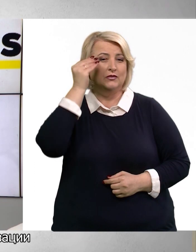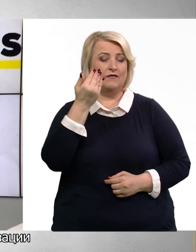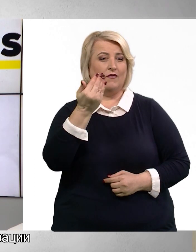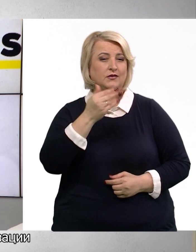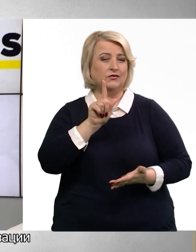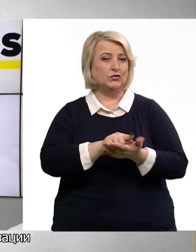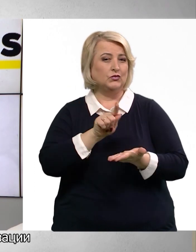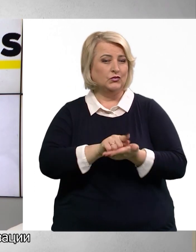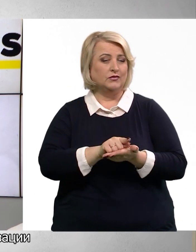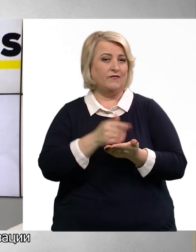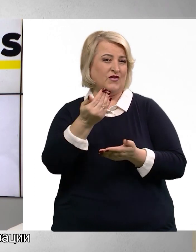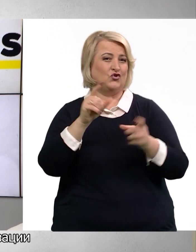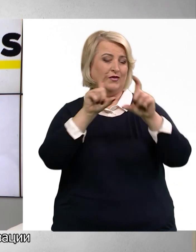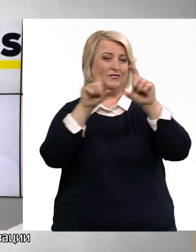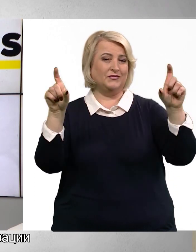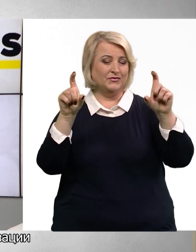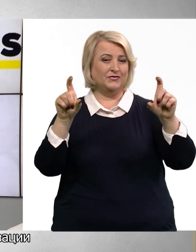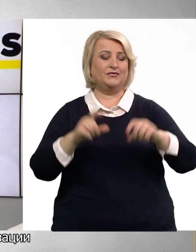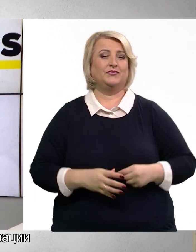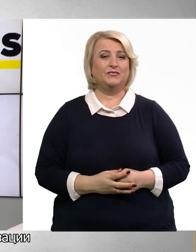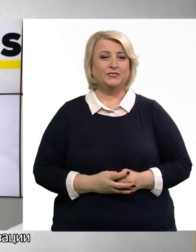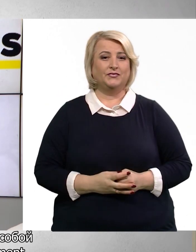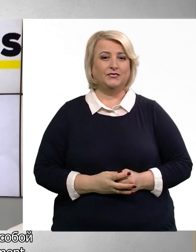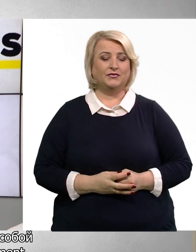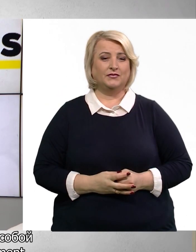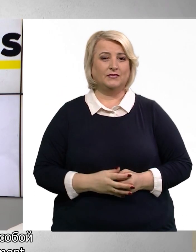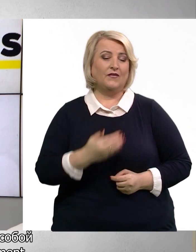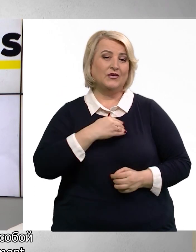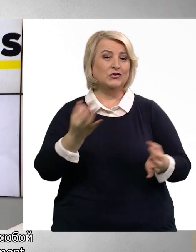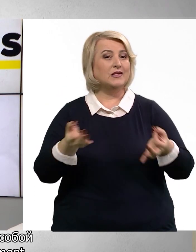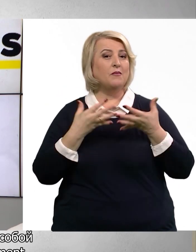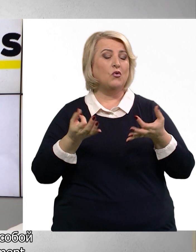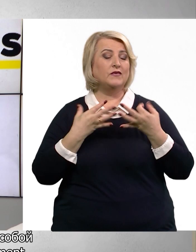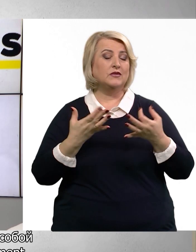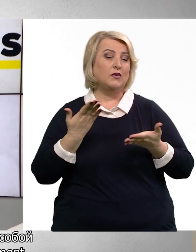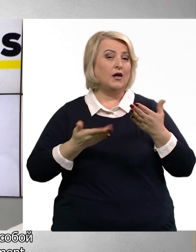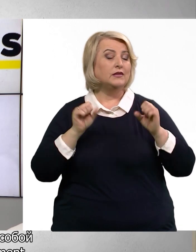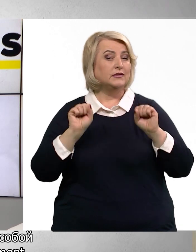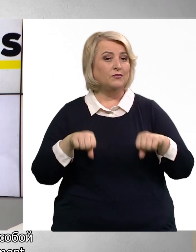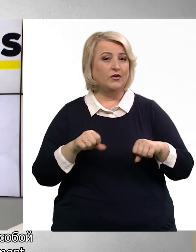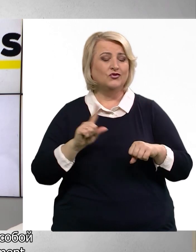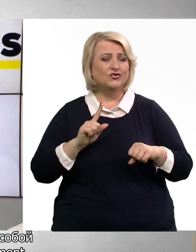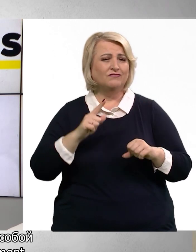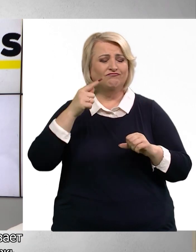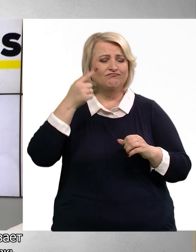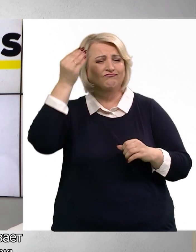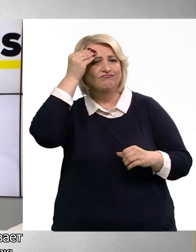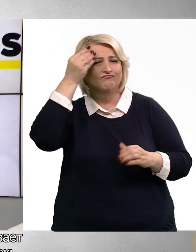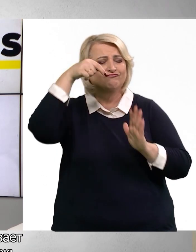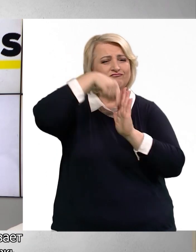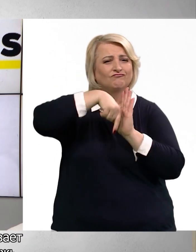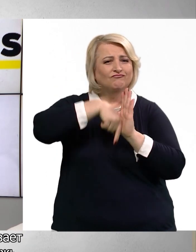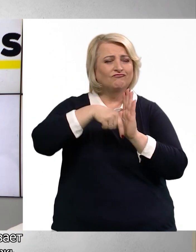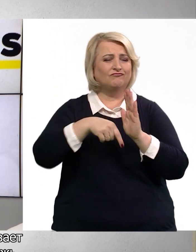în instituția, dacă pot să zic așa, Junior Achievement. Vreau să ne povestiți, dacă se poate, ce înseamnă Junior Achievement și care